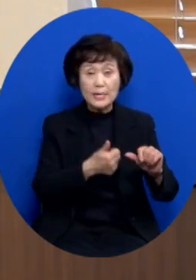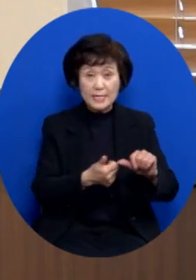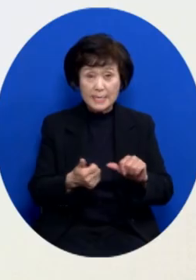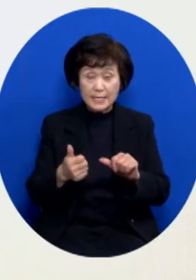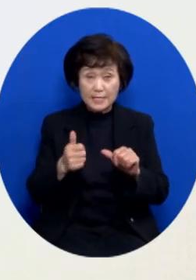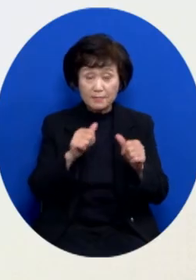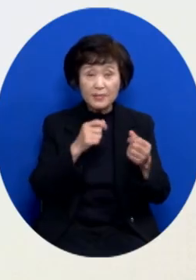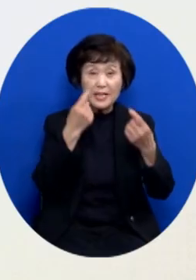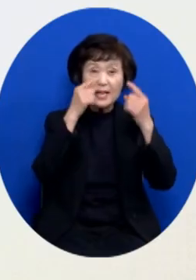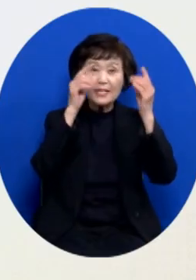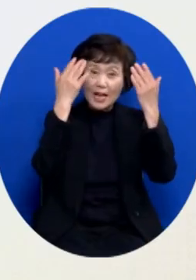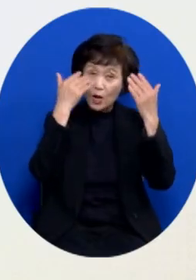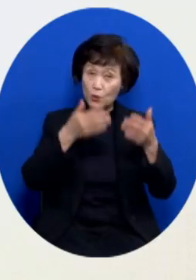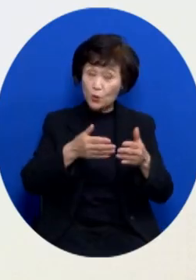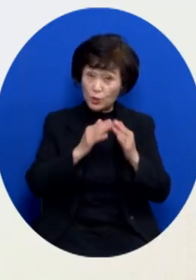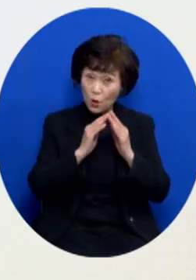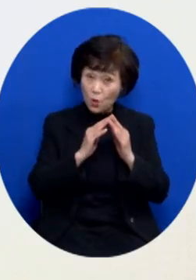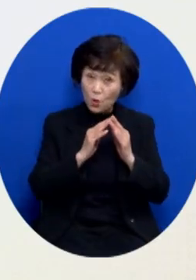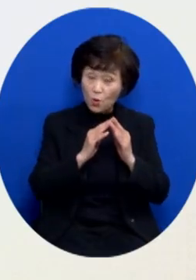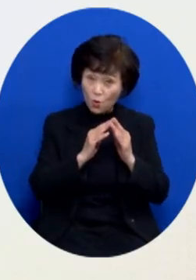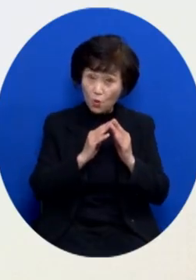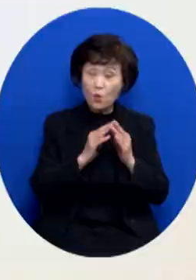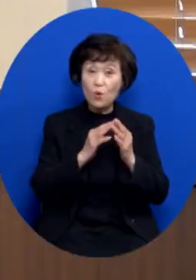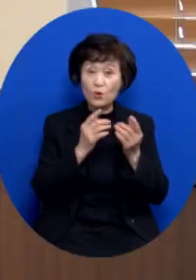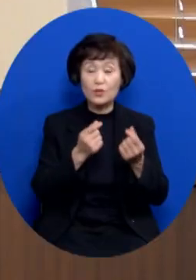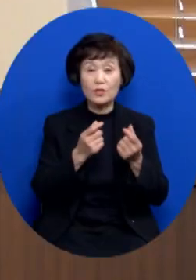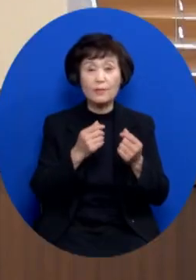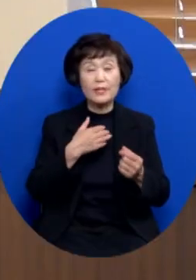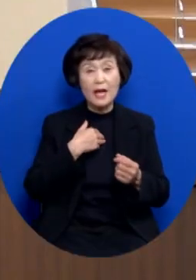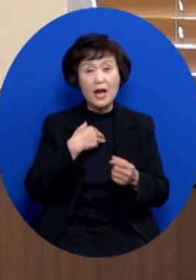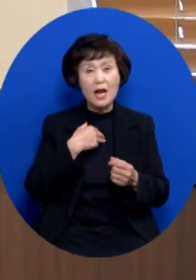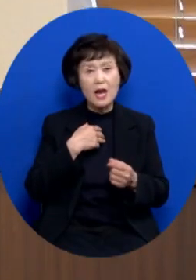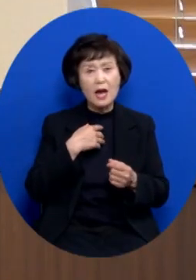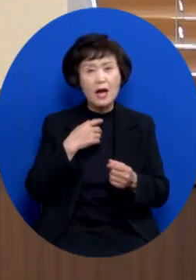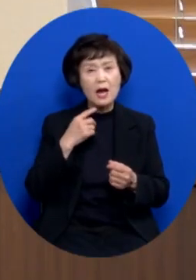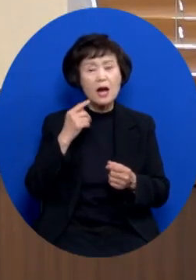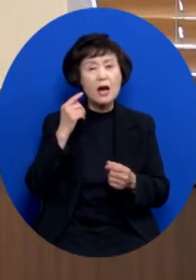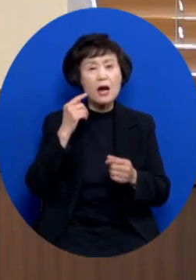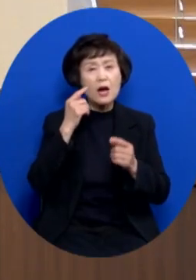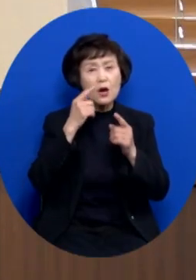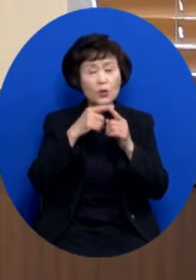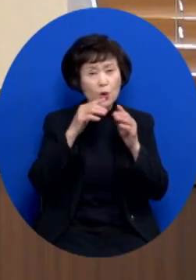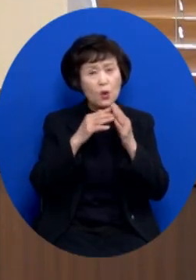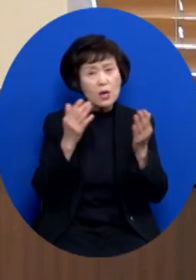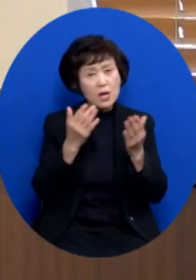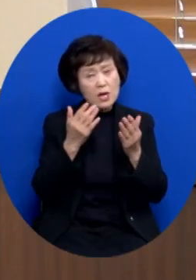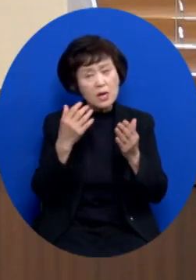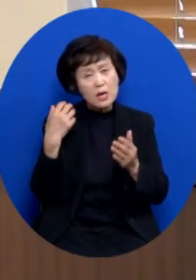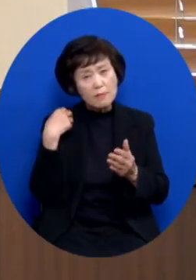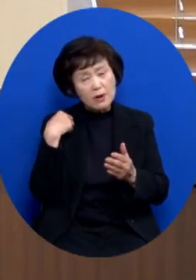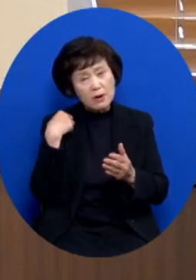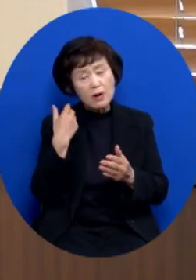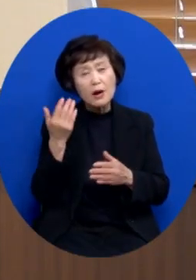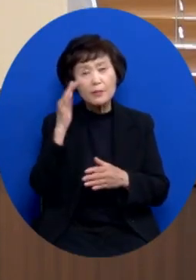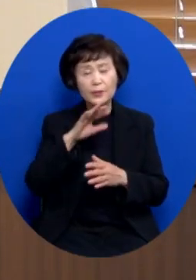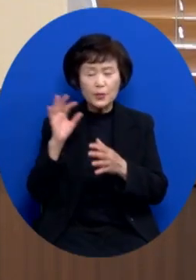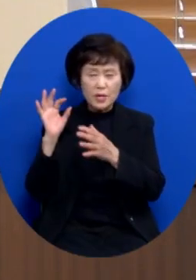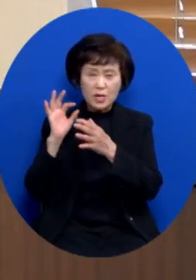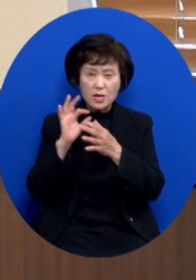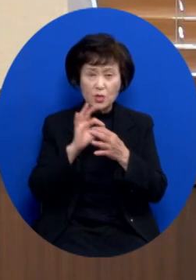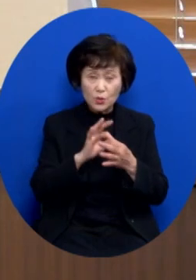한국침례신학대학교를 이룬 것입니다. 그래서 저는 목회하면서도 늘 그것을 기도를 했고